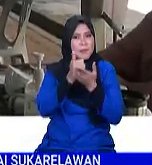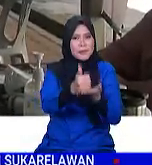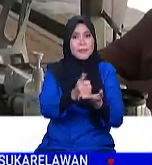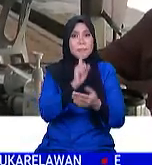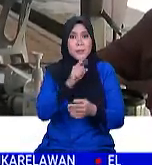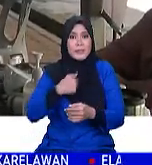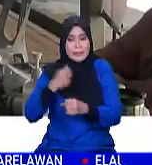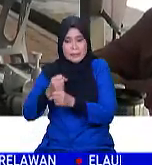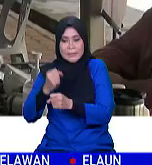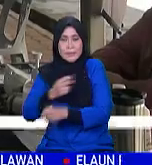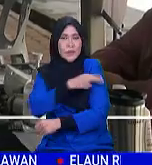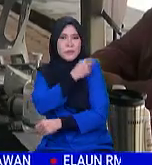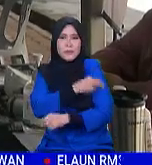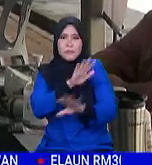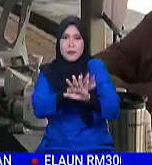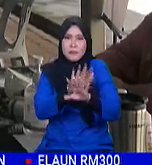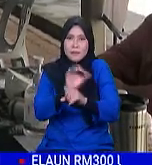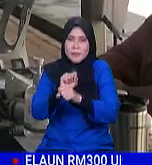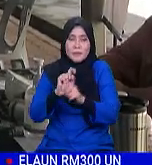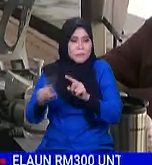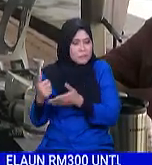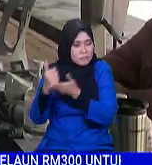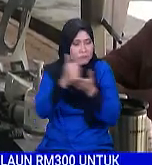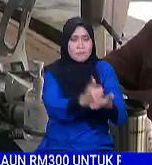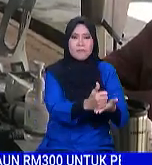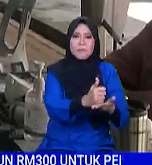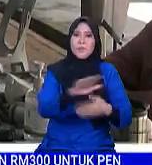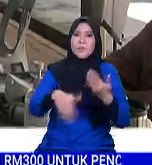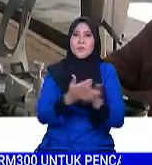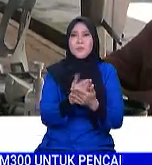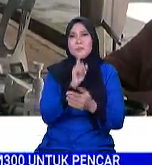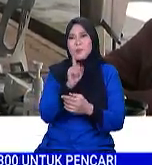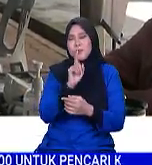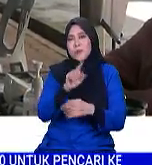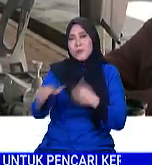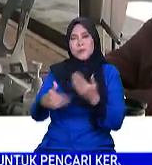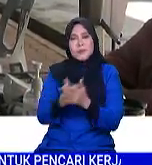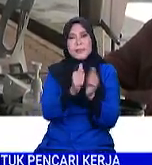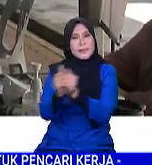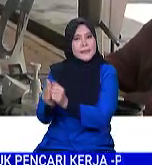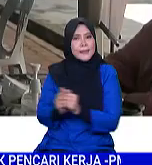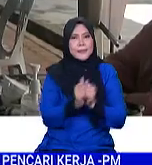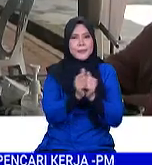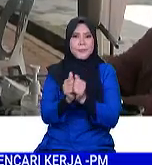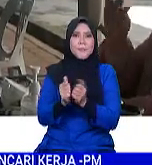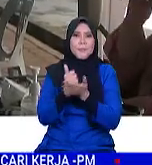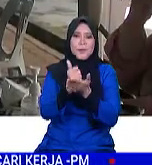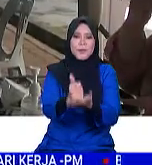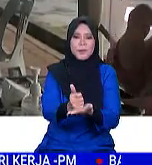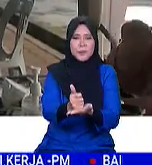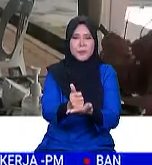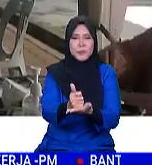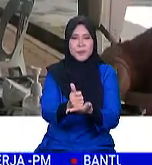dekat hospital tu dah banyak sebenarnya, tapi saya excited nak membantu dan nak make sure kita sama-sama menolong papisma jugalah